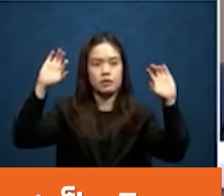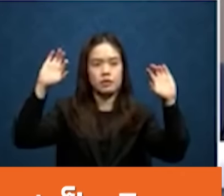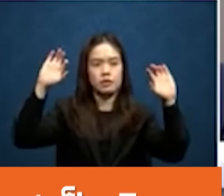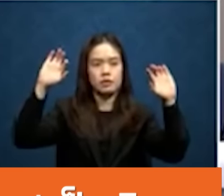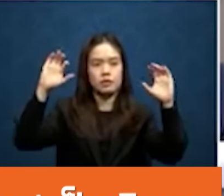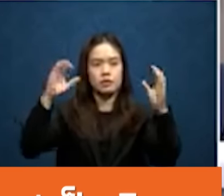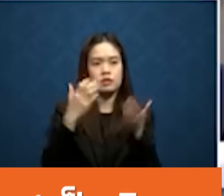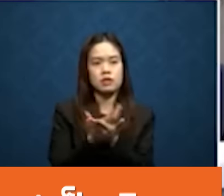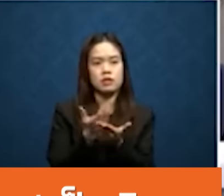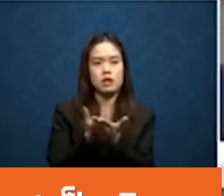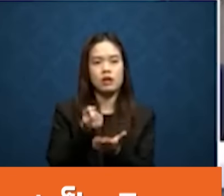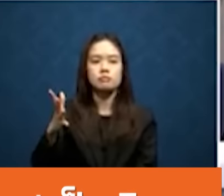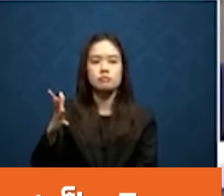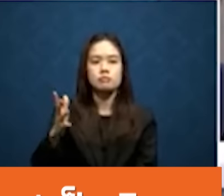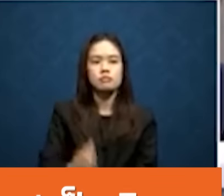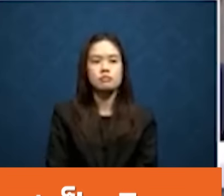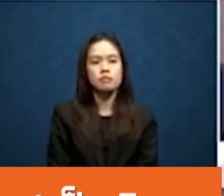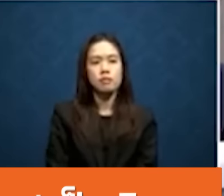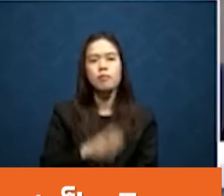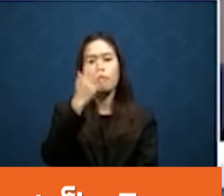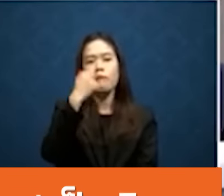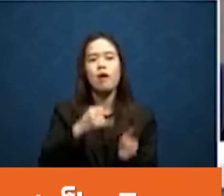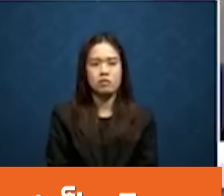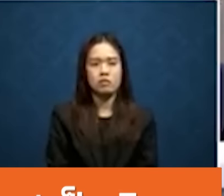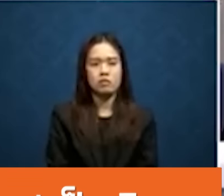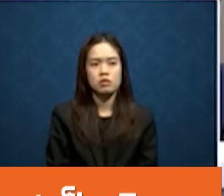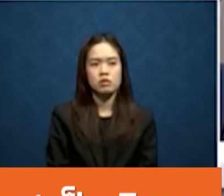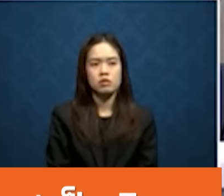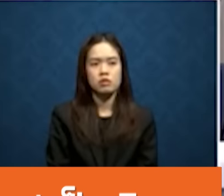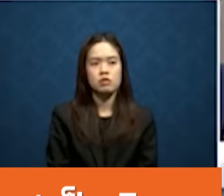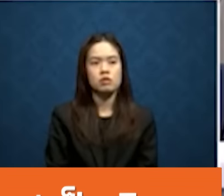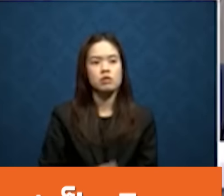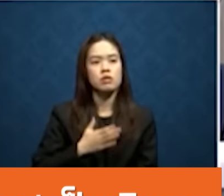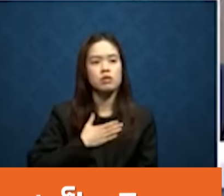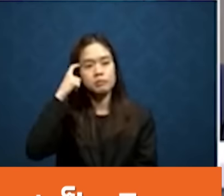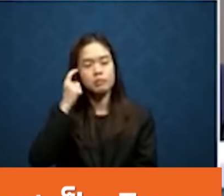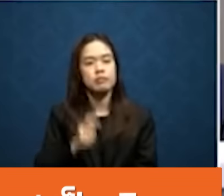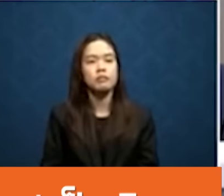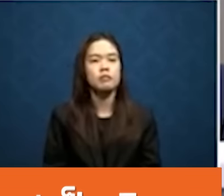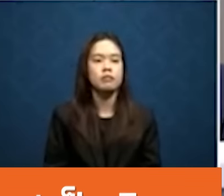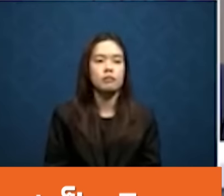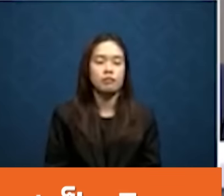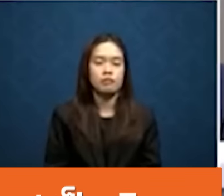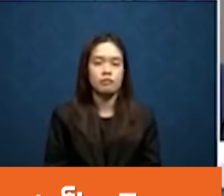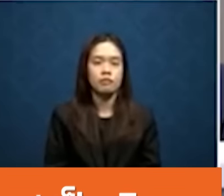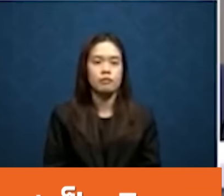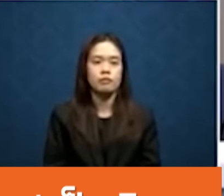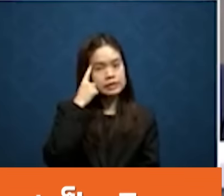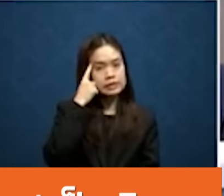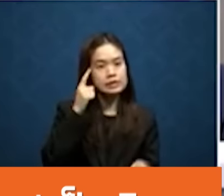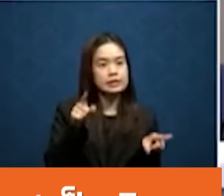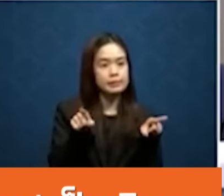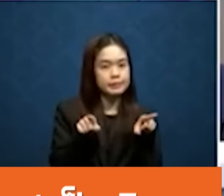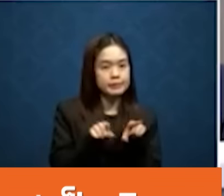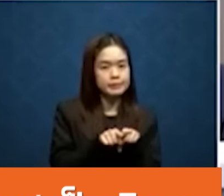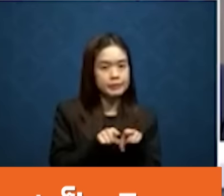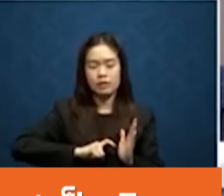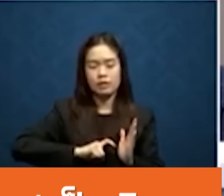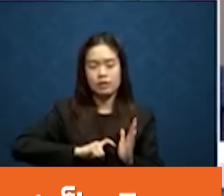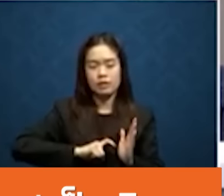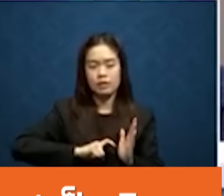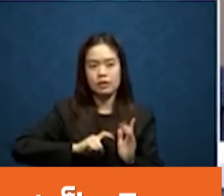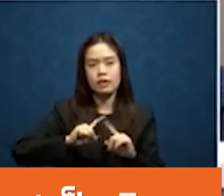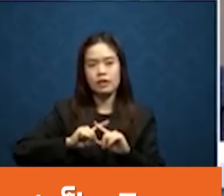นี้แบบนี้ไปเลยค่ะจะได้ใช้ง่ายๆสำหรับพวกเรานะคะดิฉันเห็นด้วยค่ะที่จะแจก